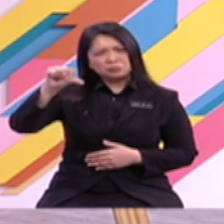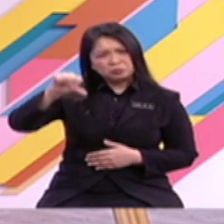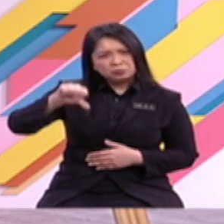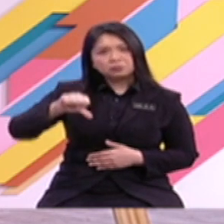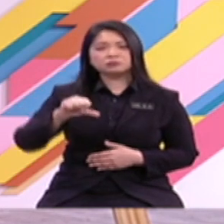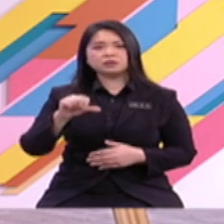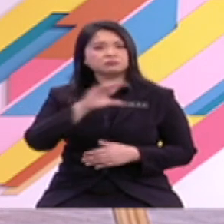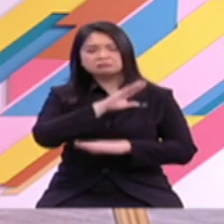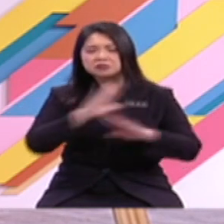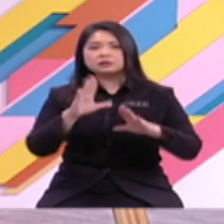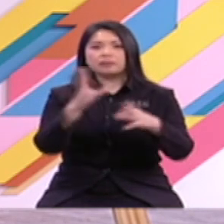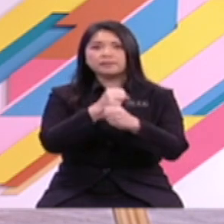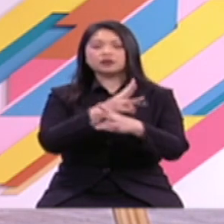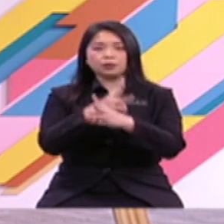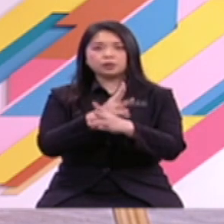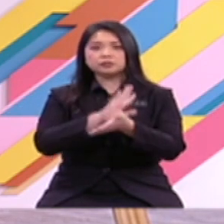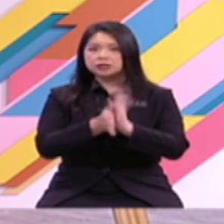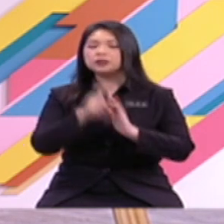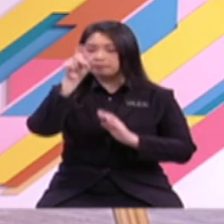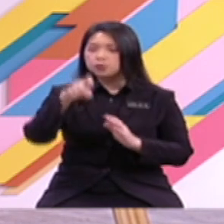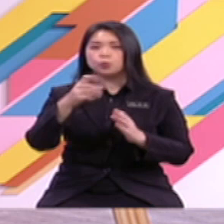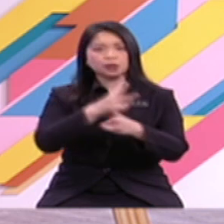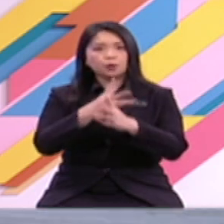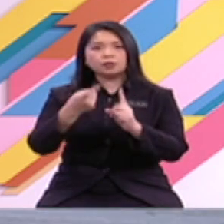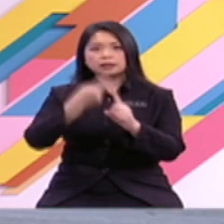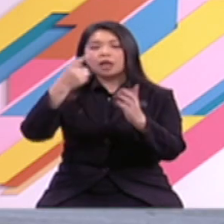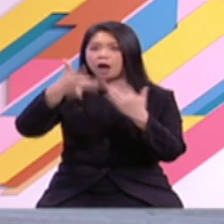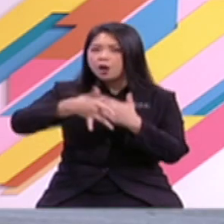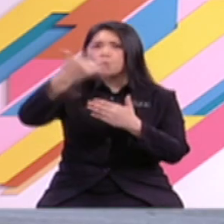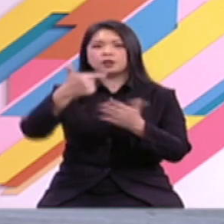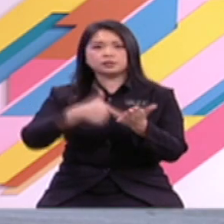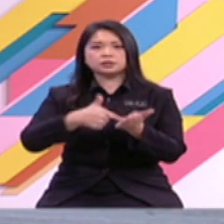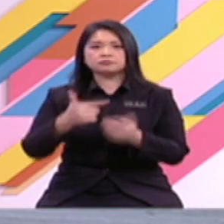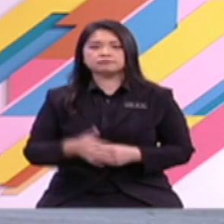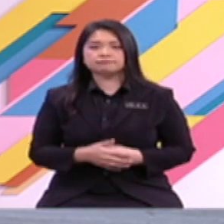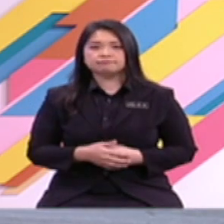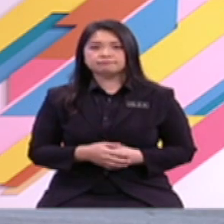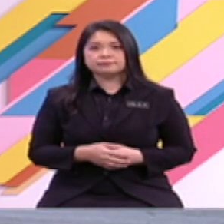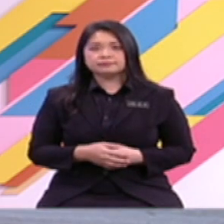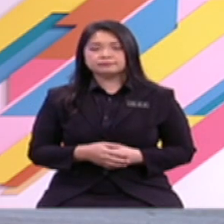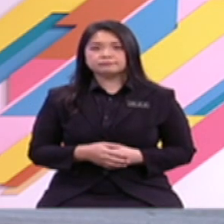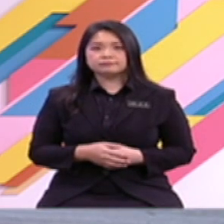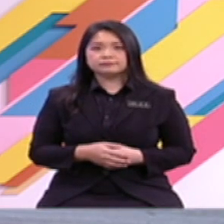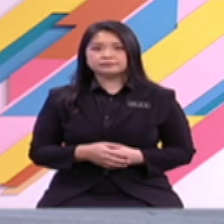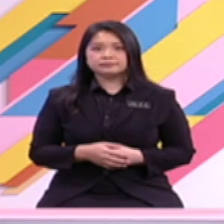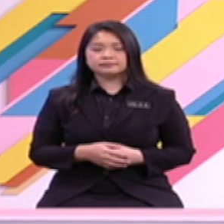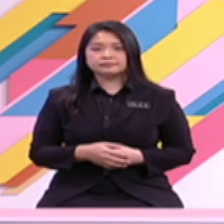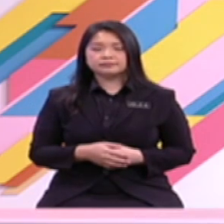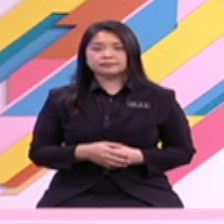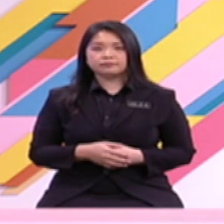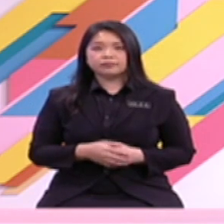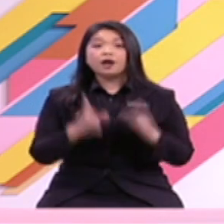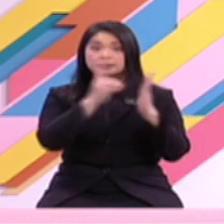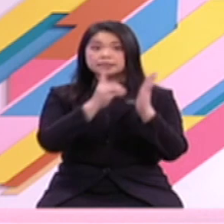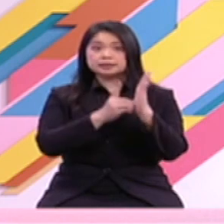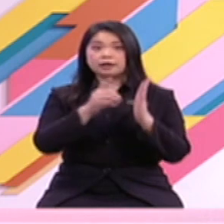sebab itu kita kini Kawaii pada Pencawan Oke sampai go baik dari segi Dahsyat